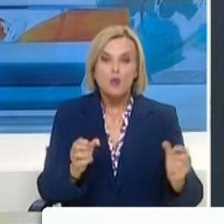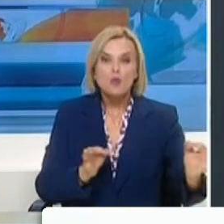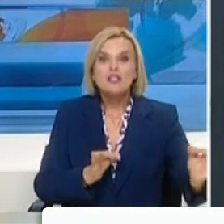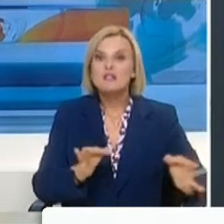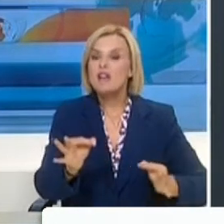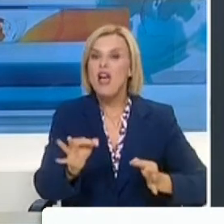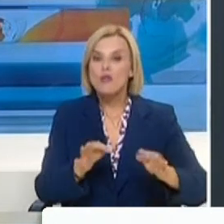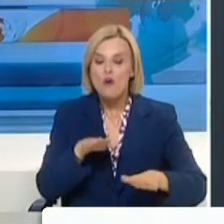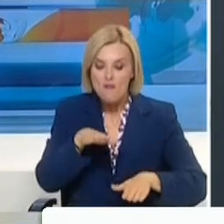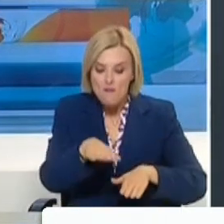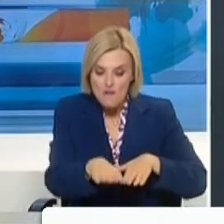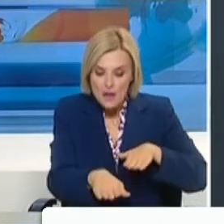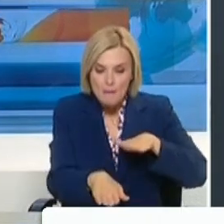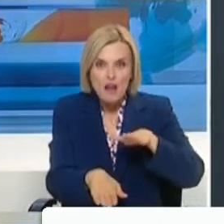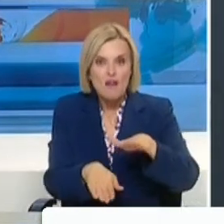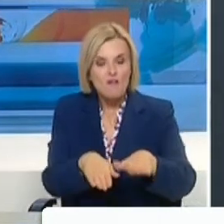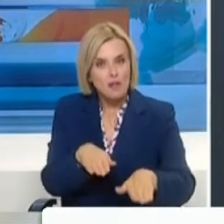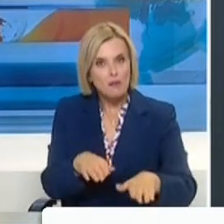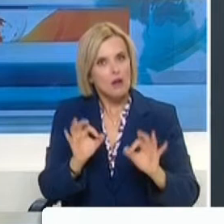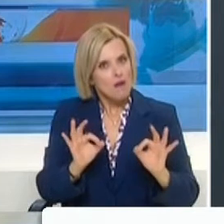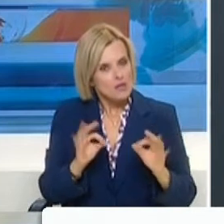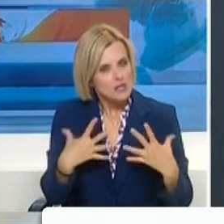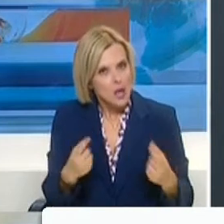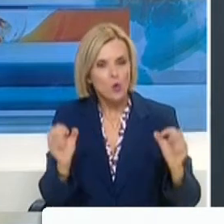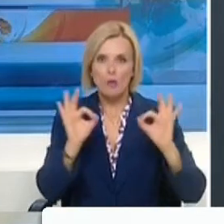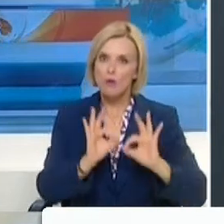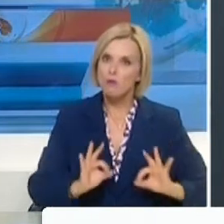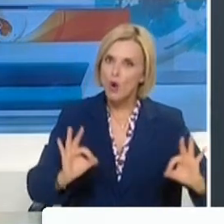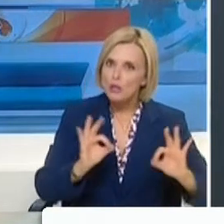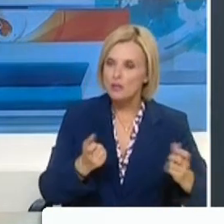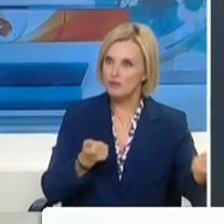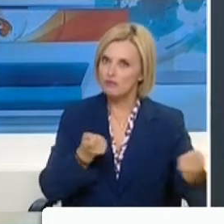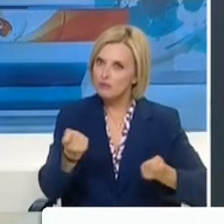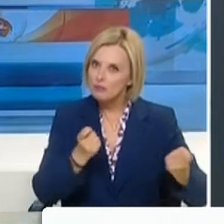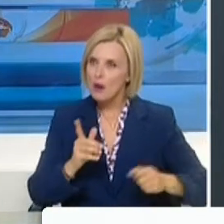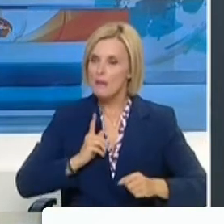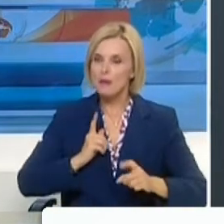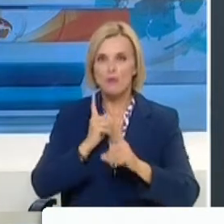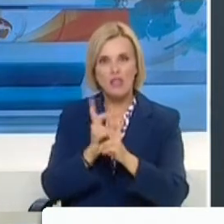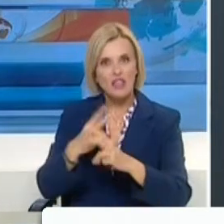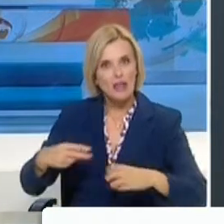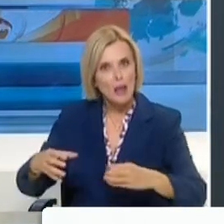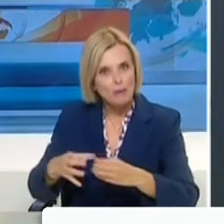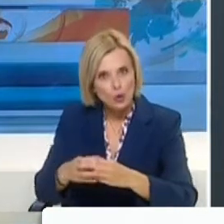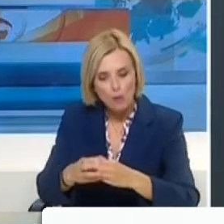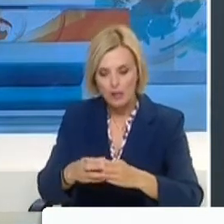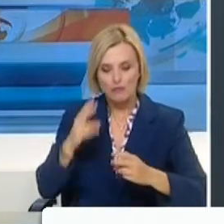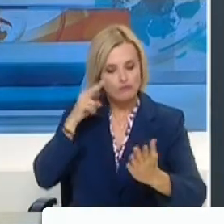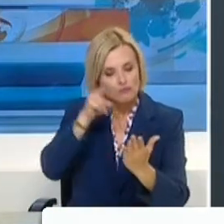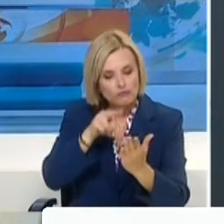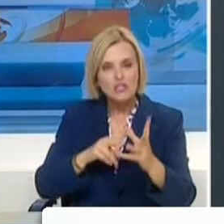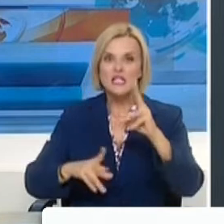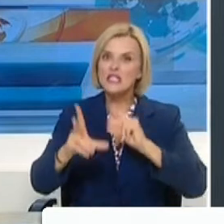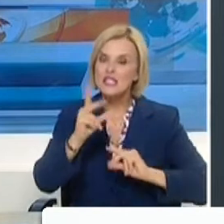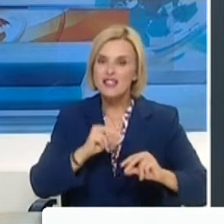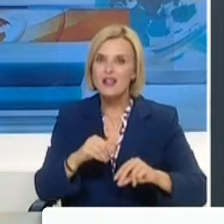στιγμή, βεβαίως και υπάρχουν συζητήσεις, βεβαίως περιμένουμε τις απόψεις των λοιμοξιολόγων, βεβαίως εξετάζουμε κάθε πρωτόκολλο ξεχωριστό,